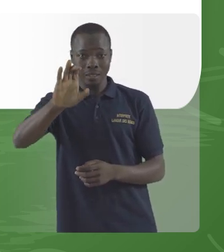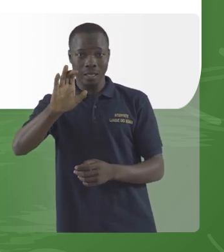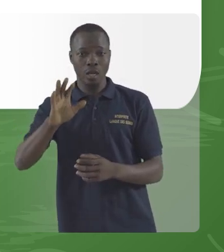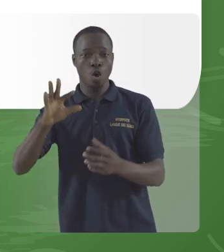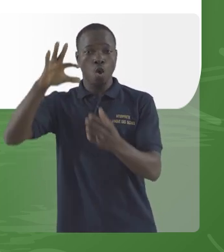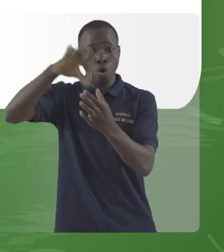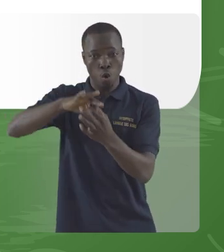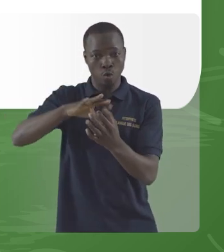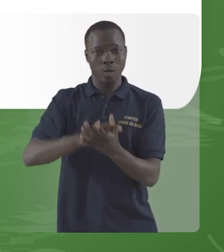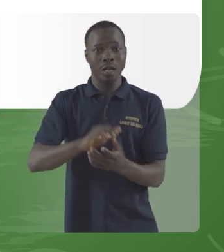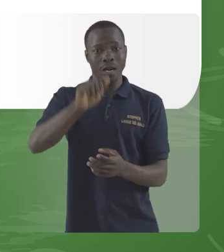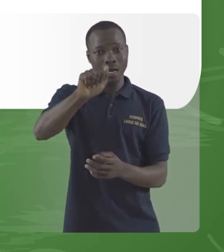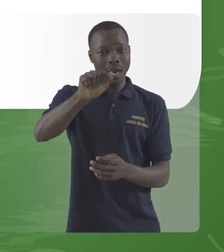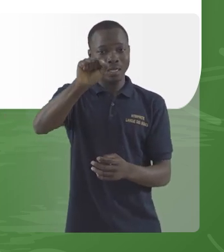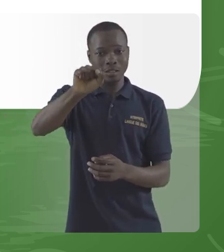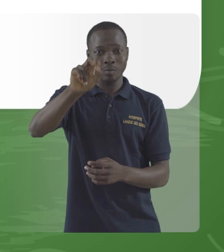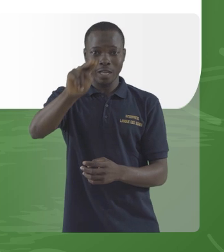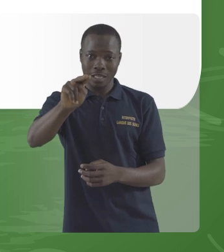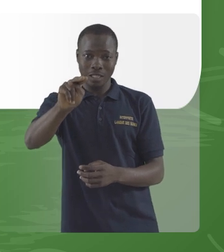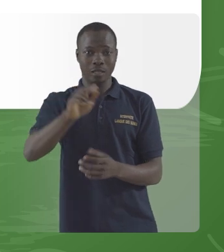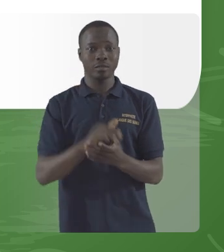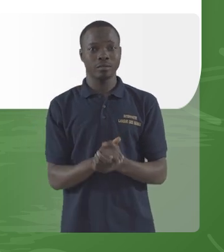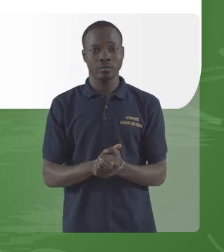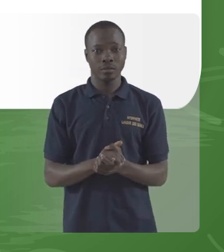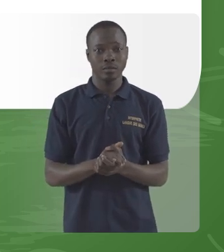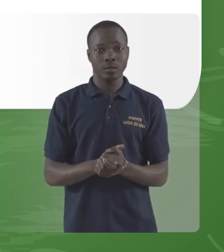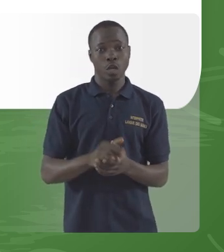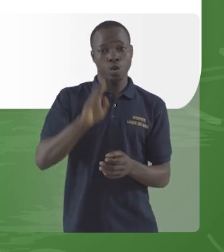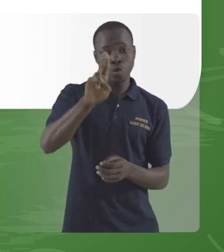AAC code pour l'asparagine.